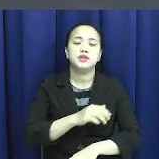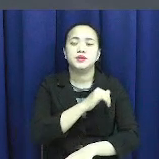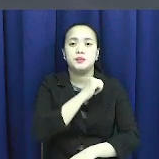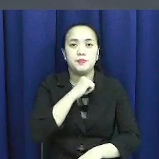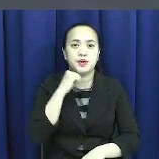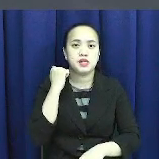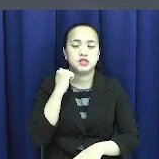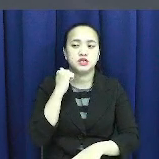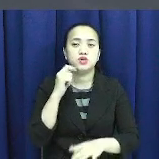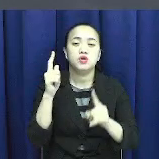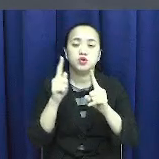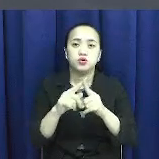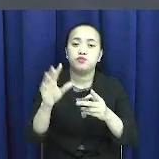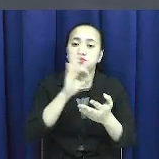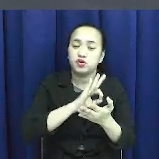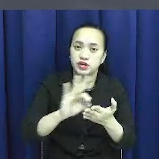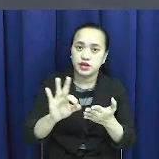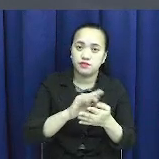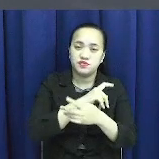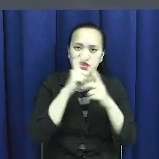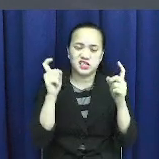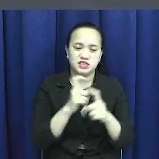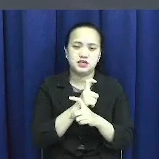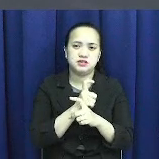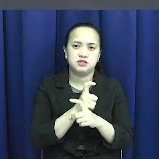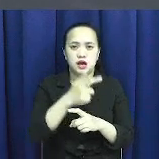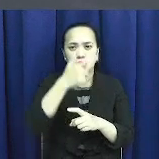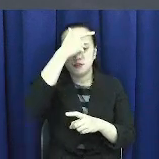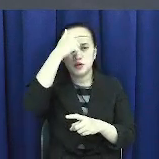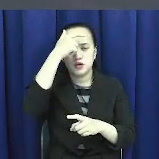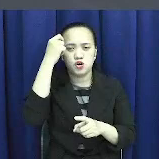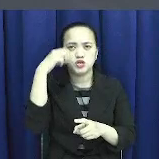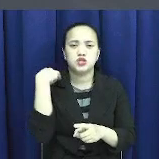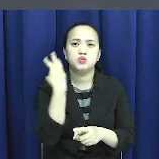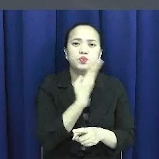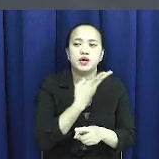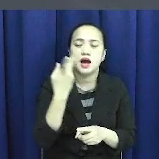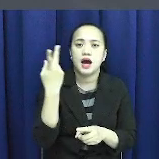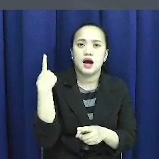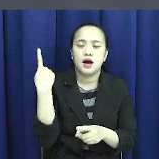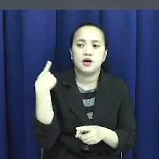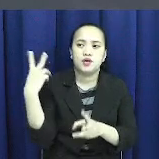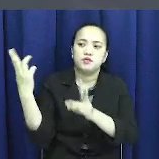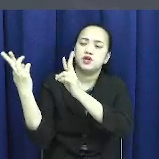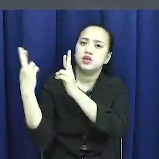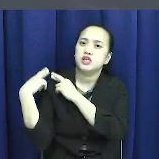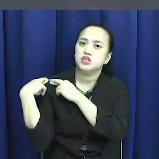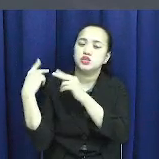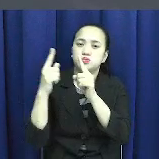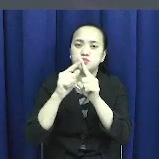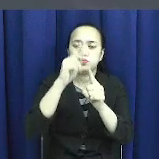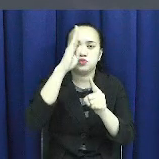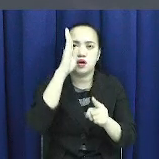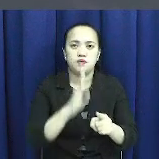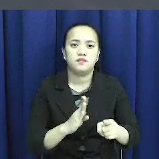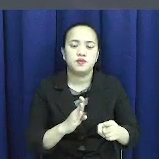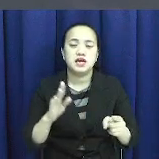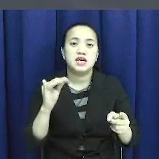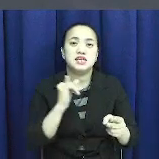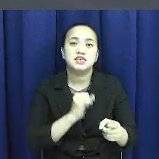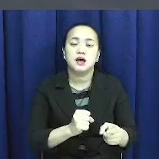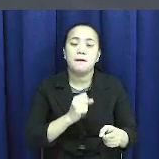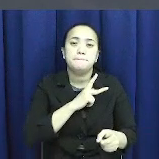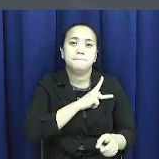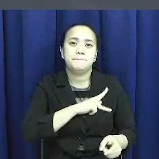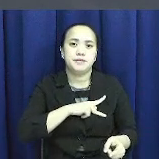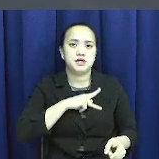iyong kasalanan. Sapagkat ang relationship natin sa Diyos ay personal.